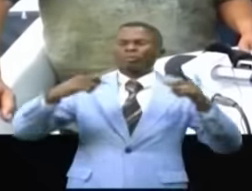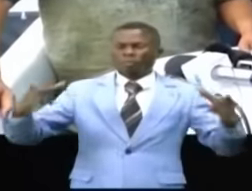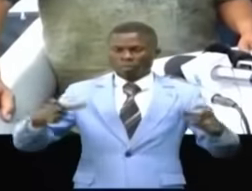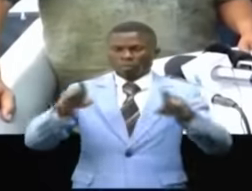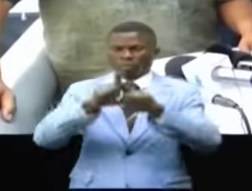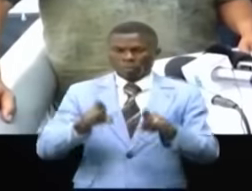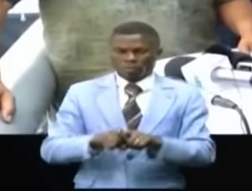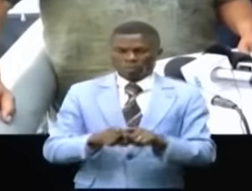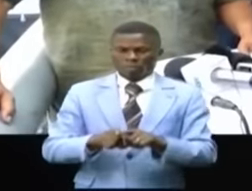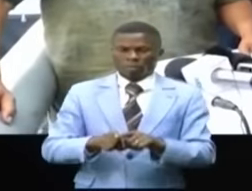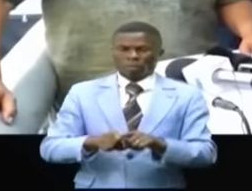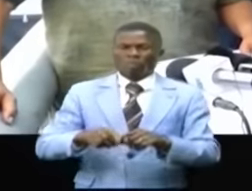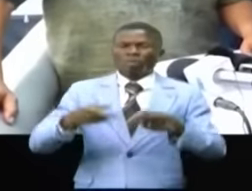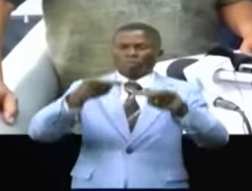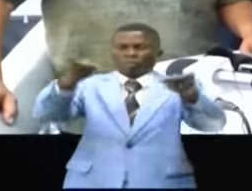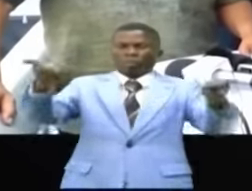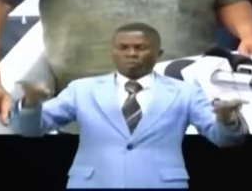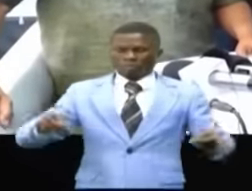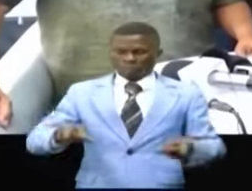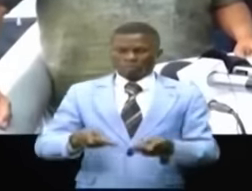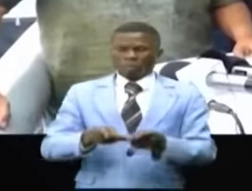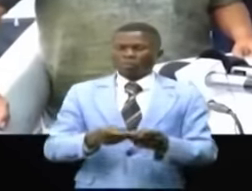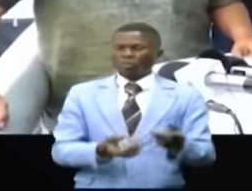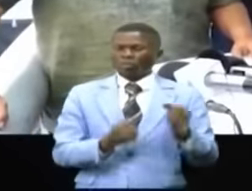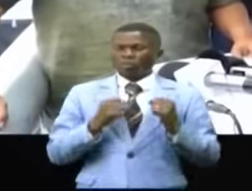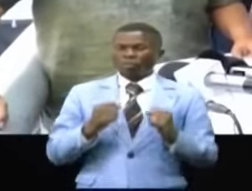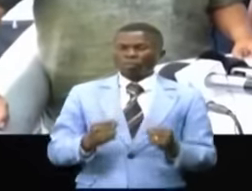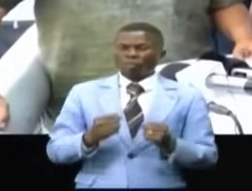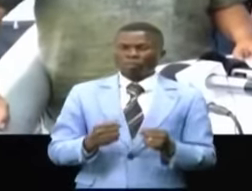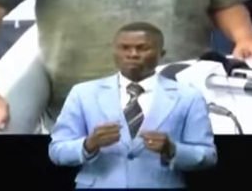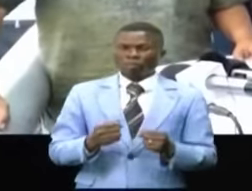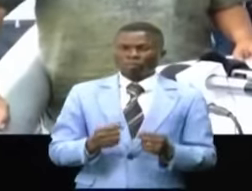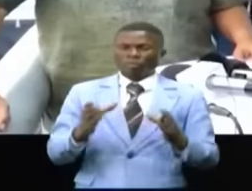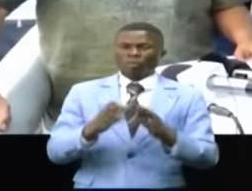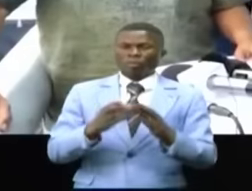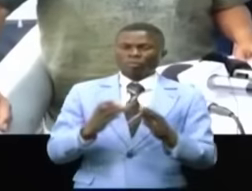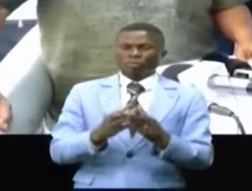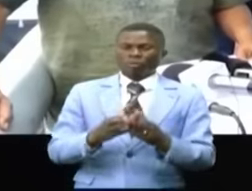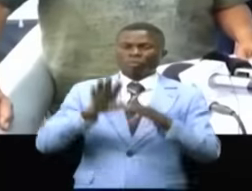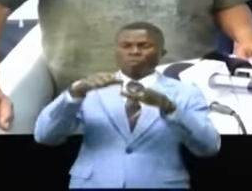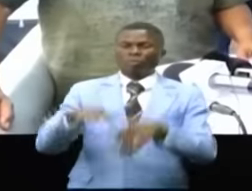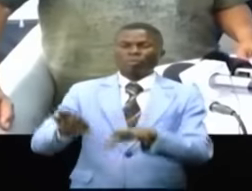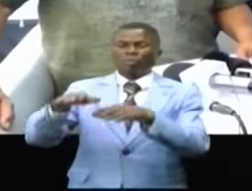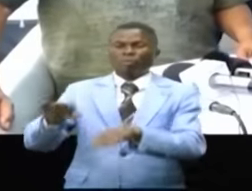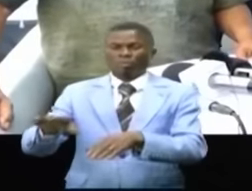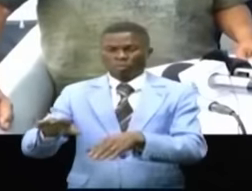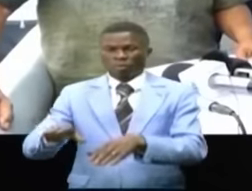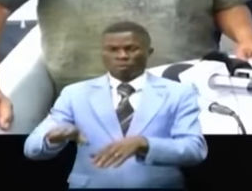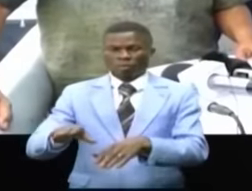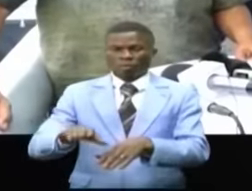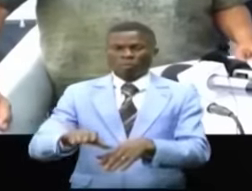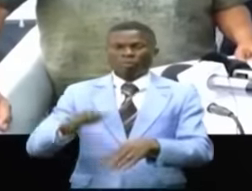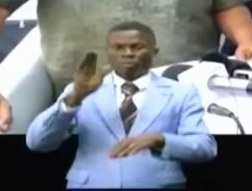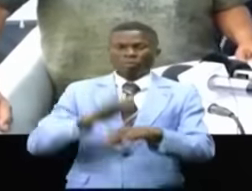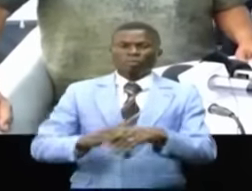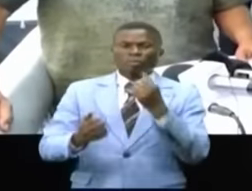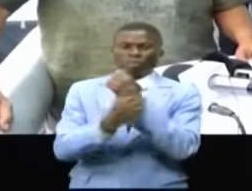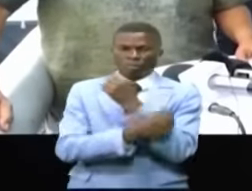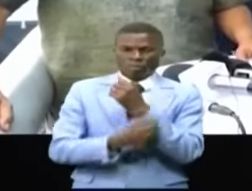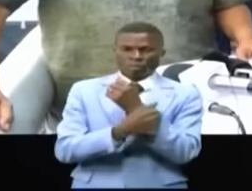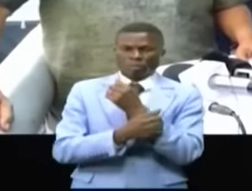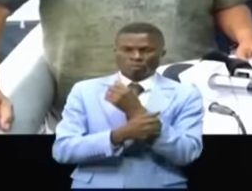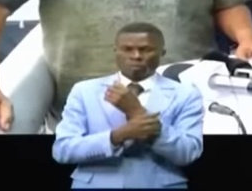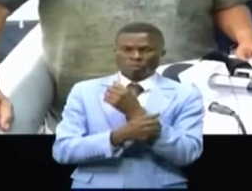un relief assez rude et avec des cours d'eau qui sillonnent le pays,